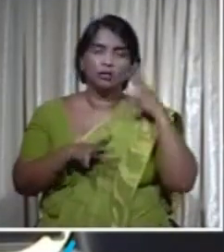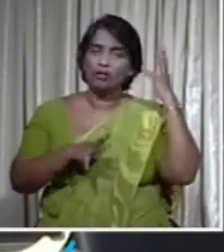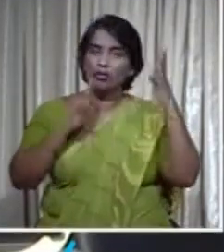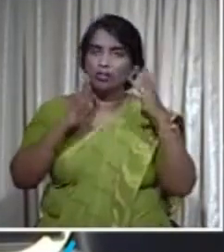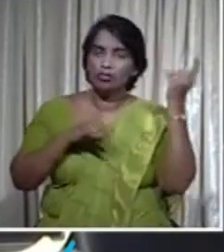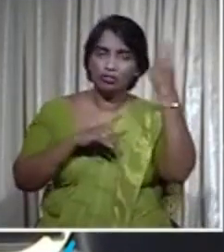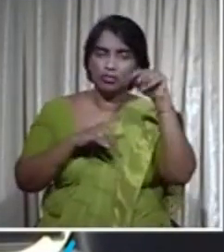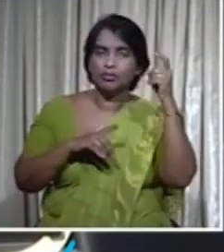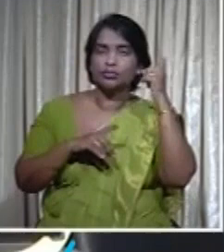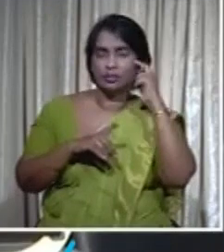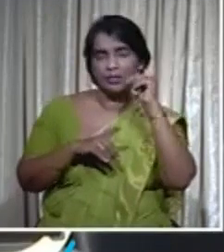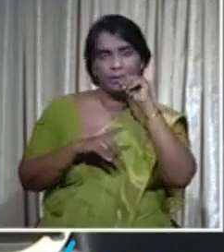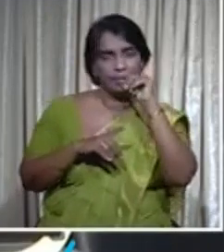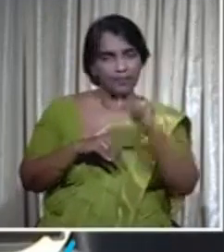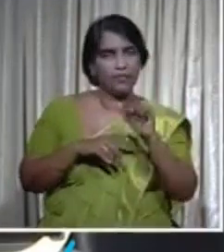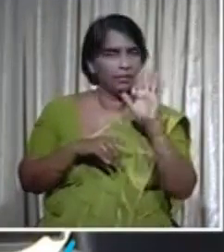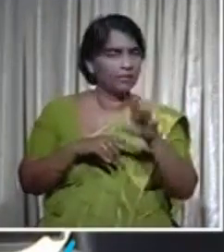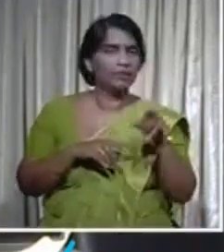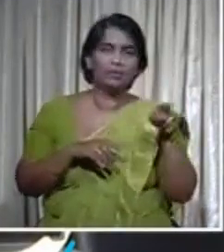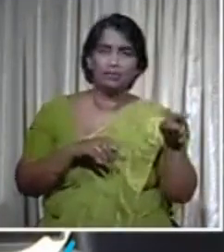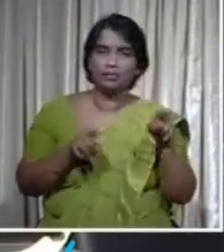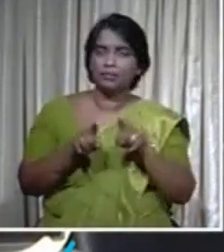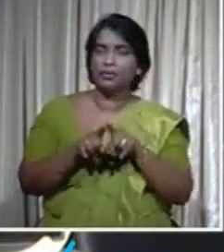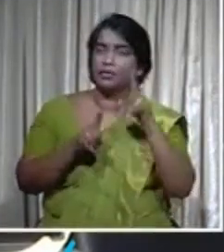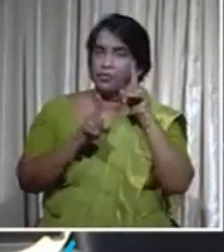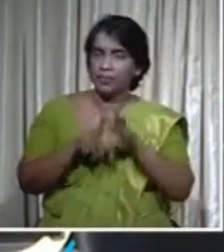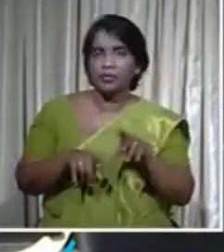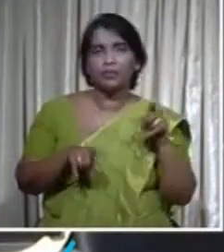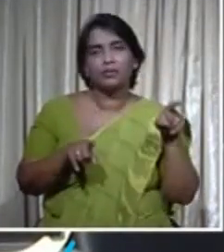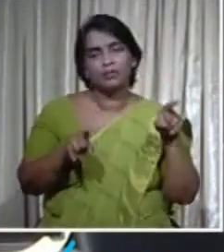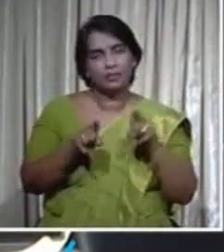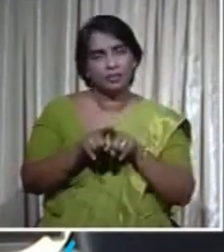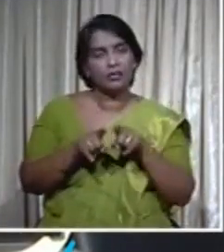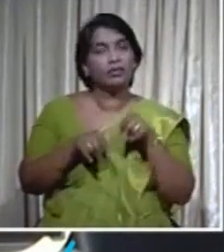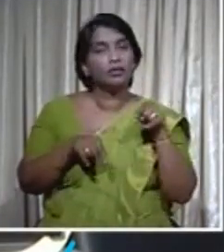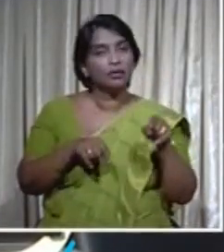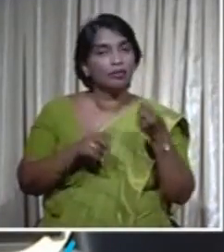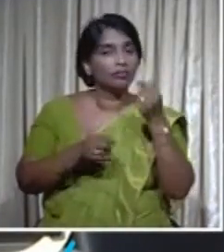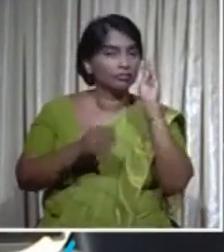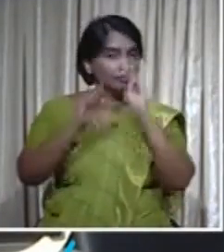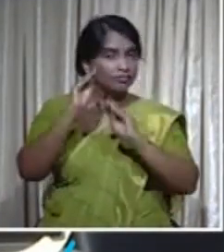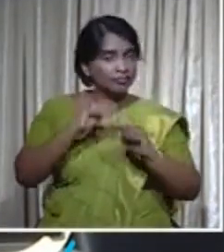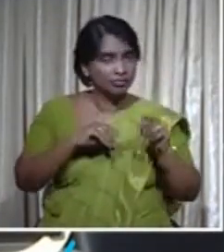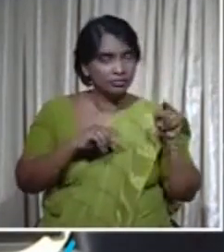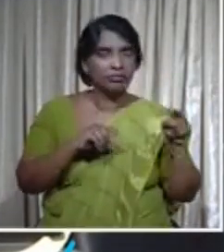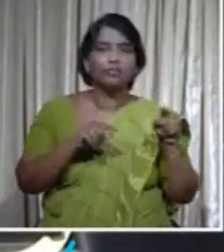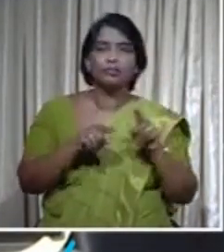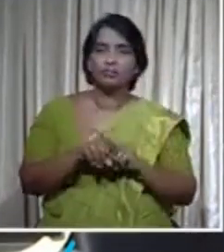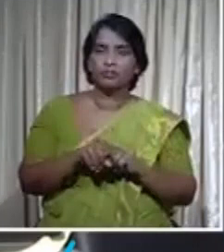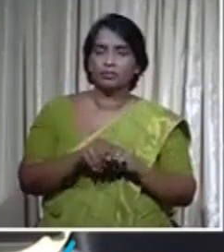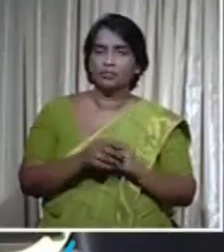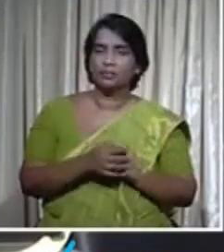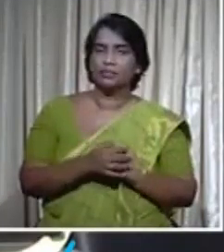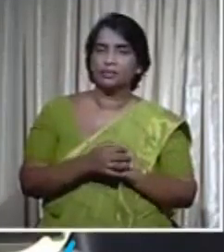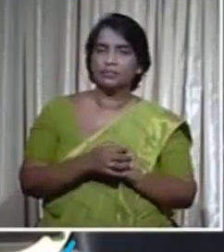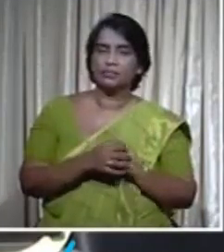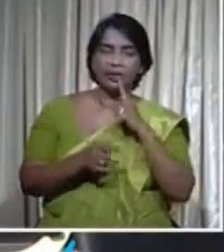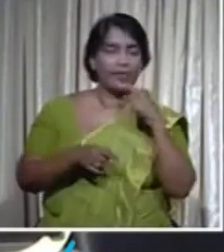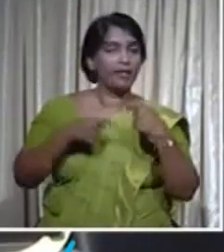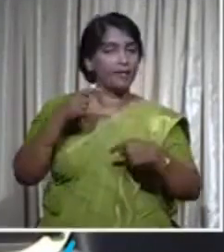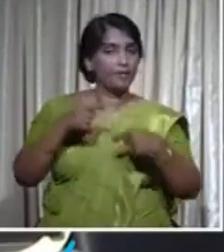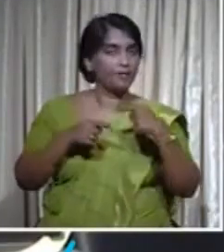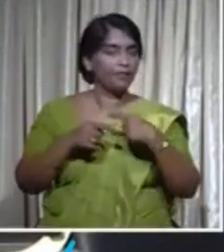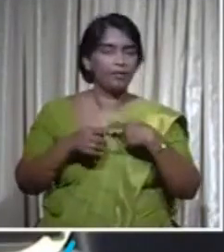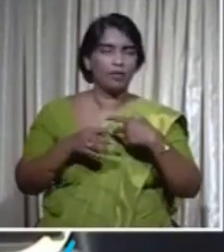இருக்கிறது. அந்த வகையிலே இந்த வரவு செலவு திட்டம் விவாதத்திற்கு தேவையற்றது என்பது எங்களுடைய கருத்து.